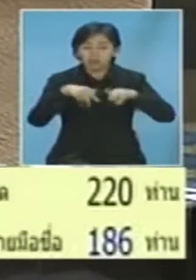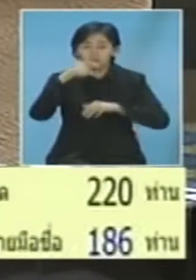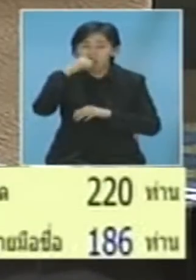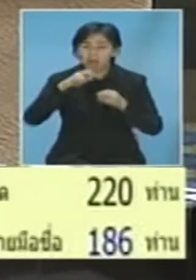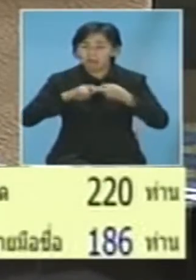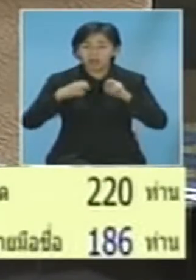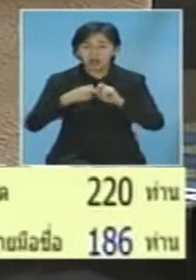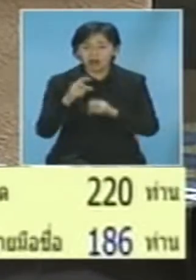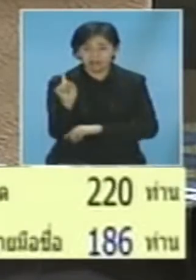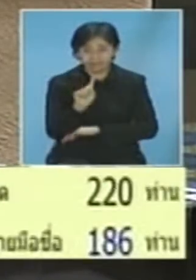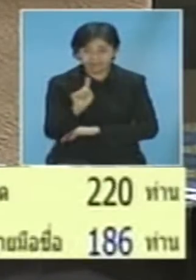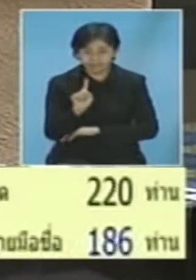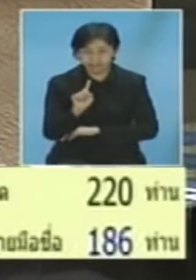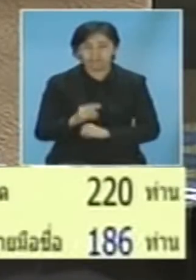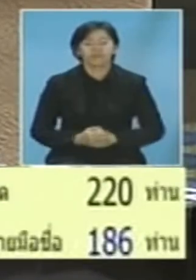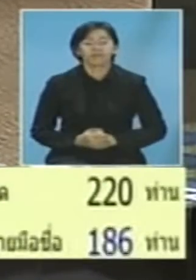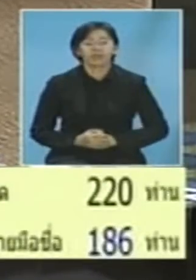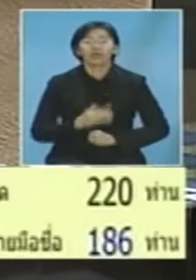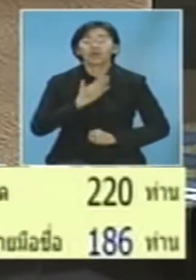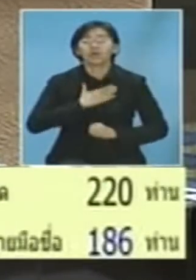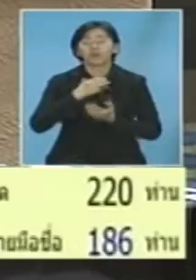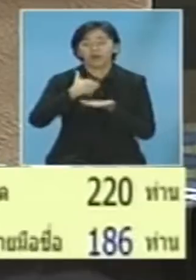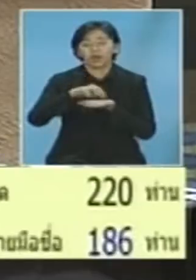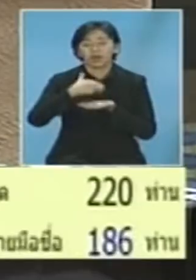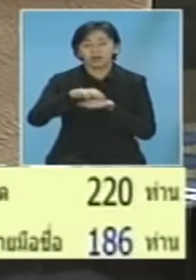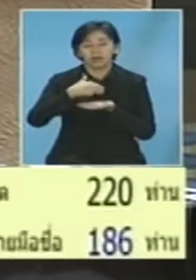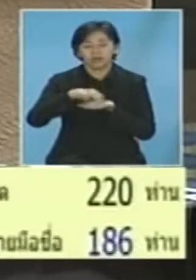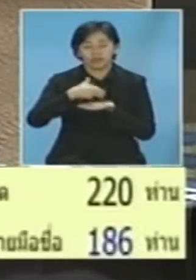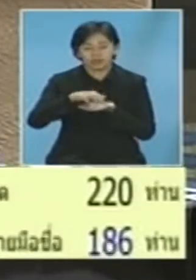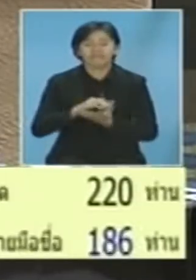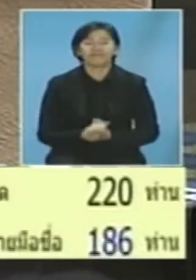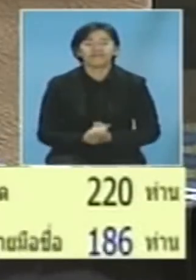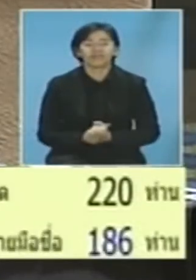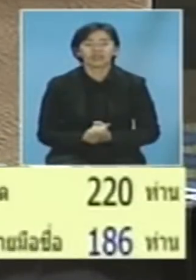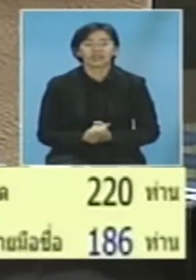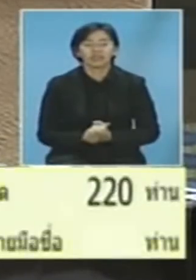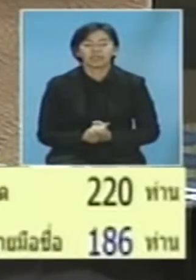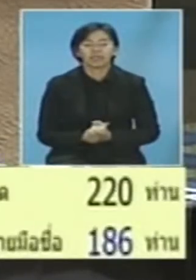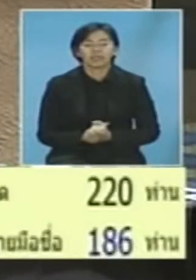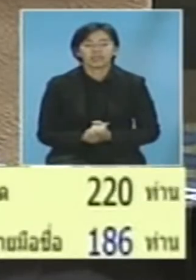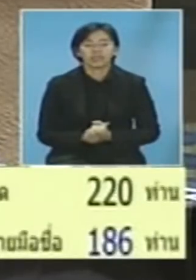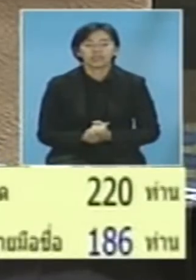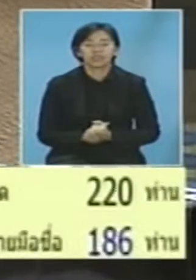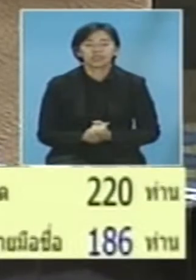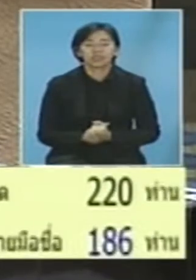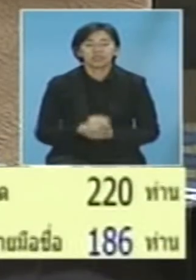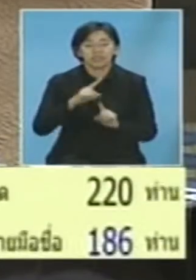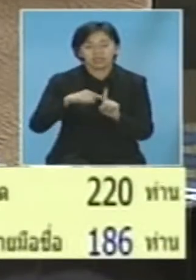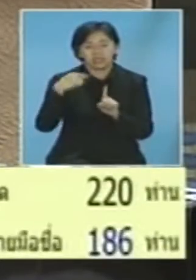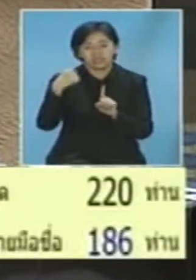ยกระผมขอกราบเรียนต่อไปว่าเมื่อวันที่29ตุลา